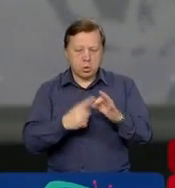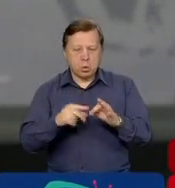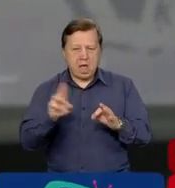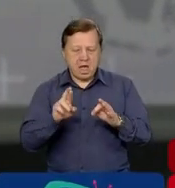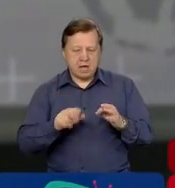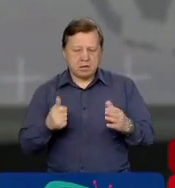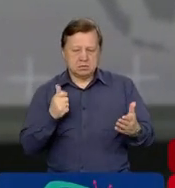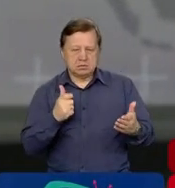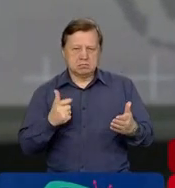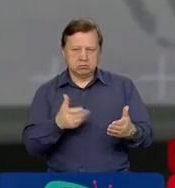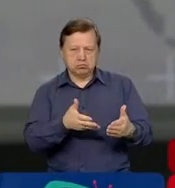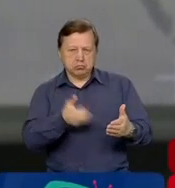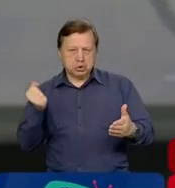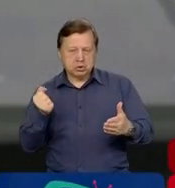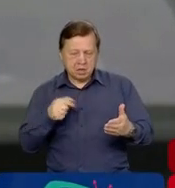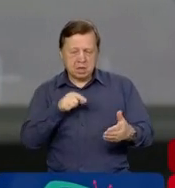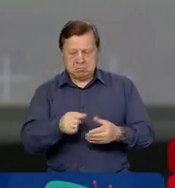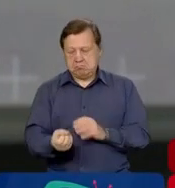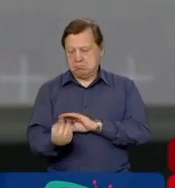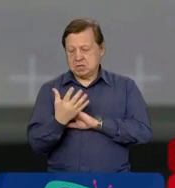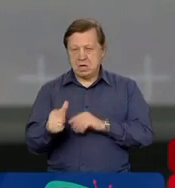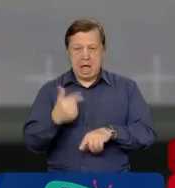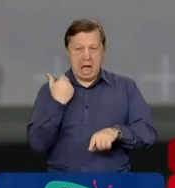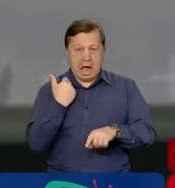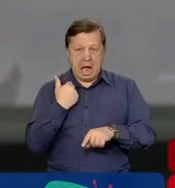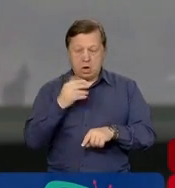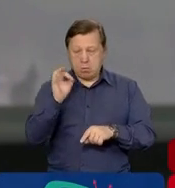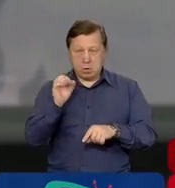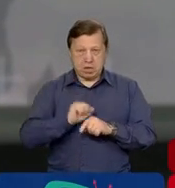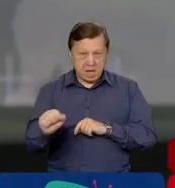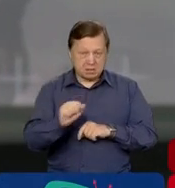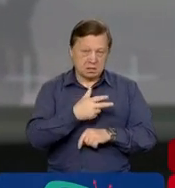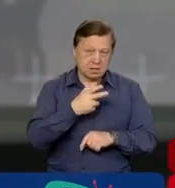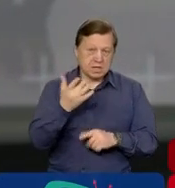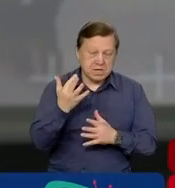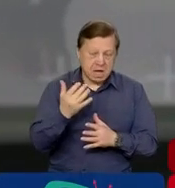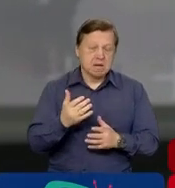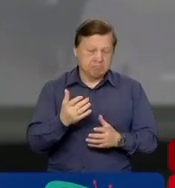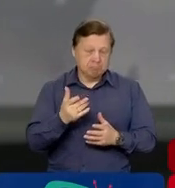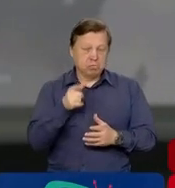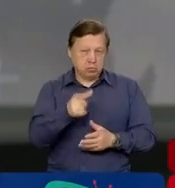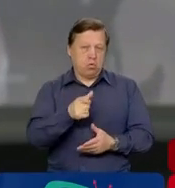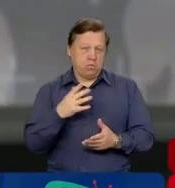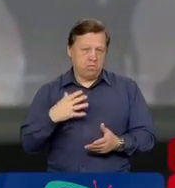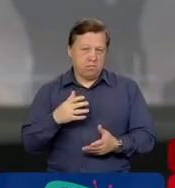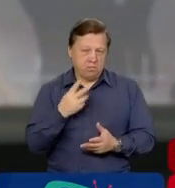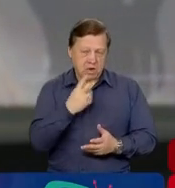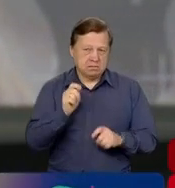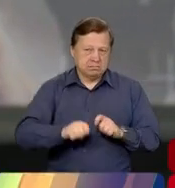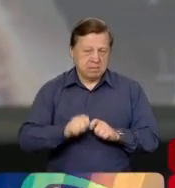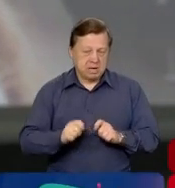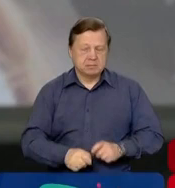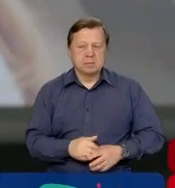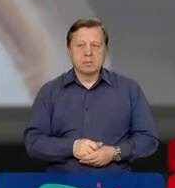producent też tutaj ten alkohol w odpowiedniej koncentracji stosuje. To jest jak najbardziej